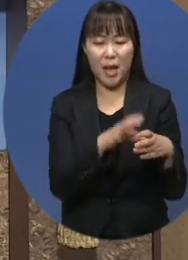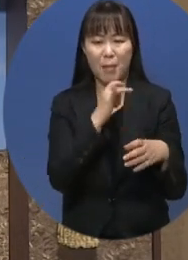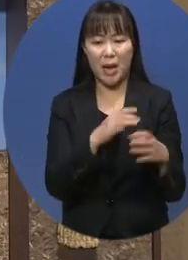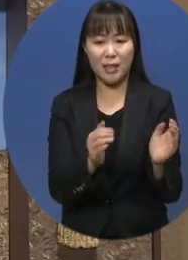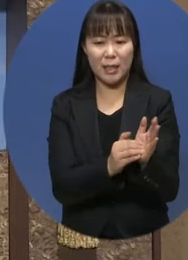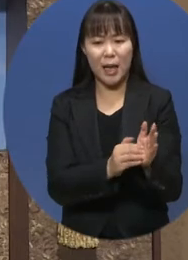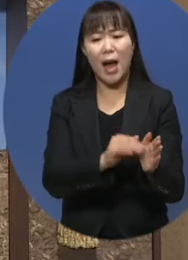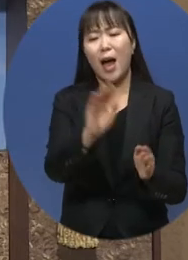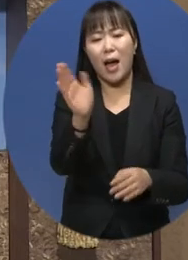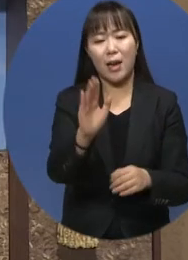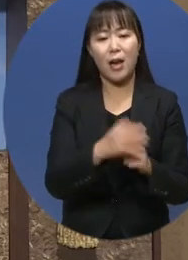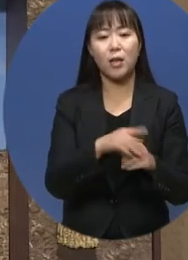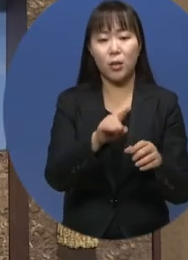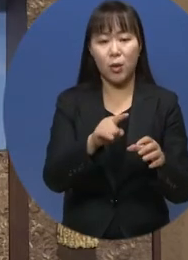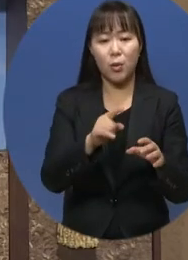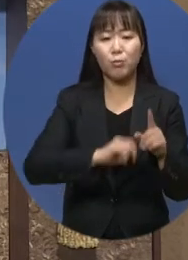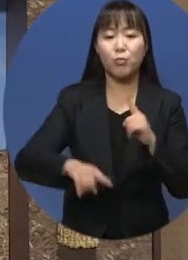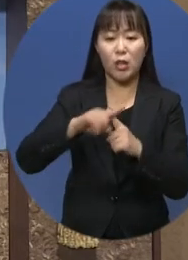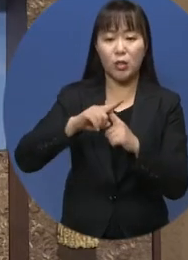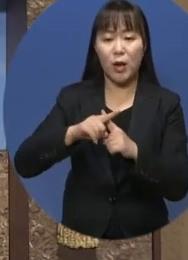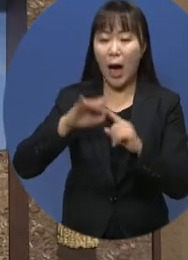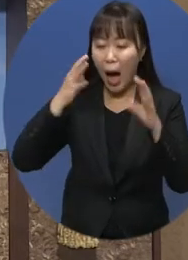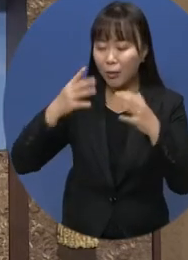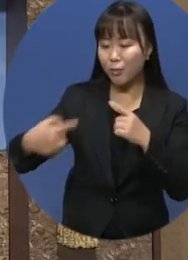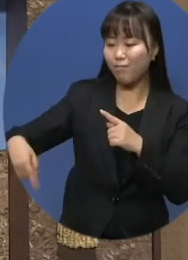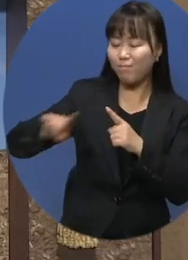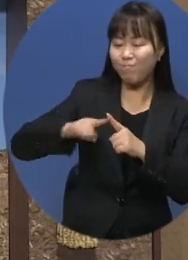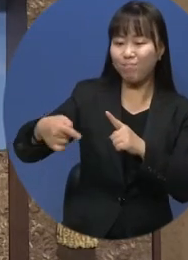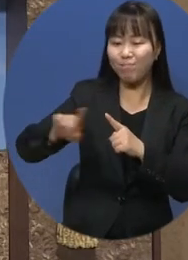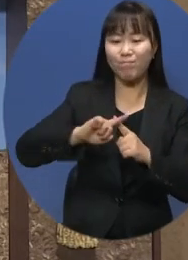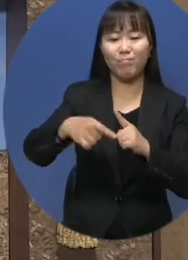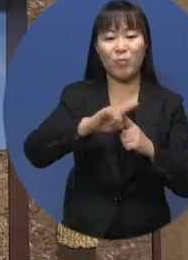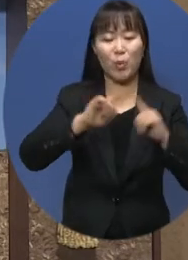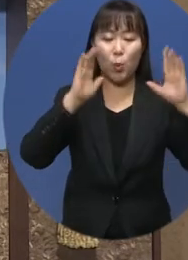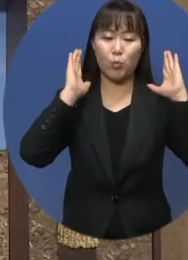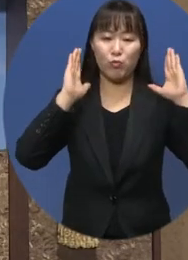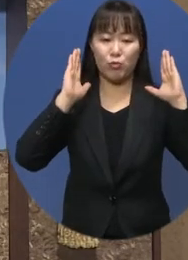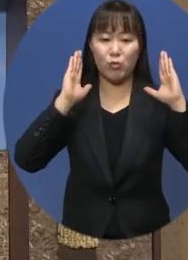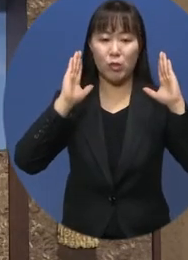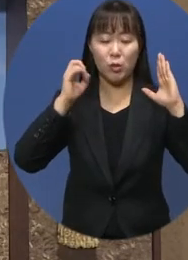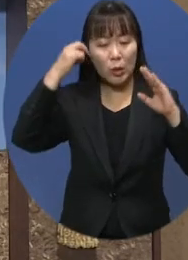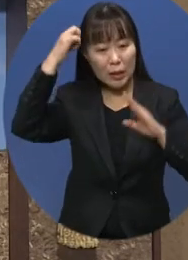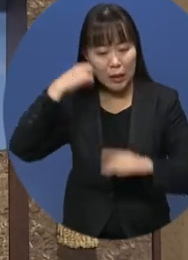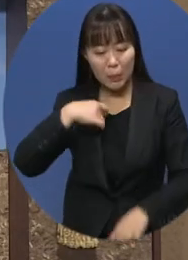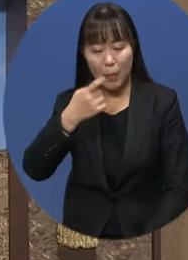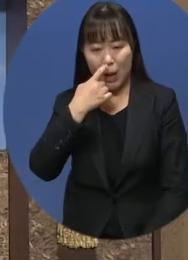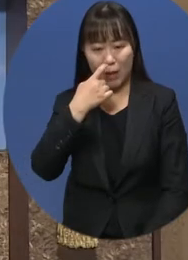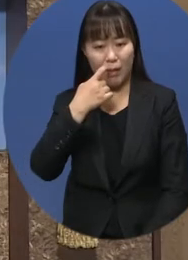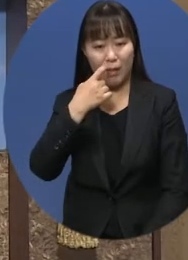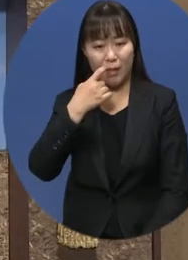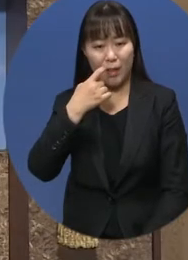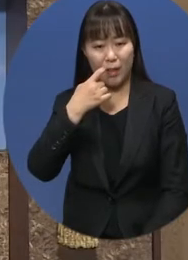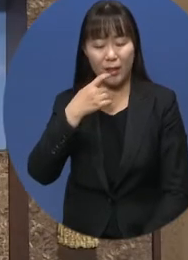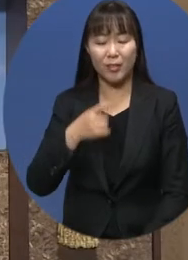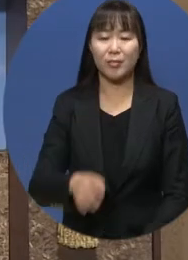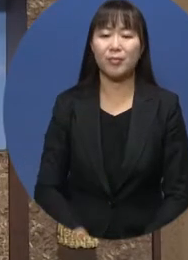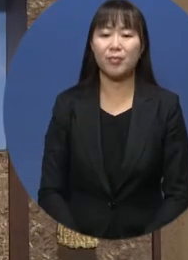동아리 하지 말고 여기에 우리 아이들도 차면 시켜서 공부하게 하자 느끼게 하자 배우게 하자